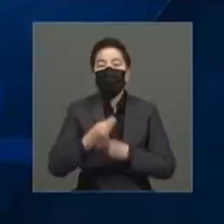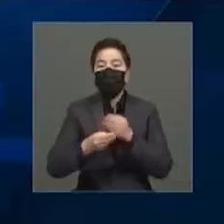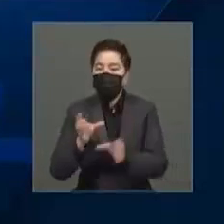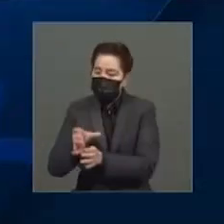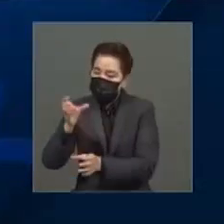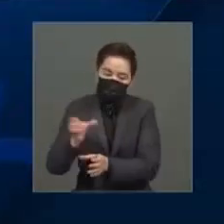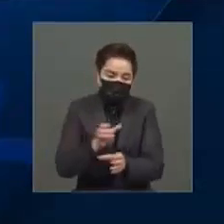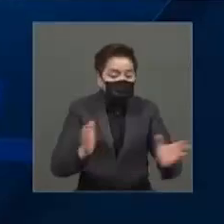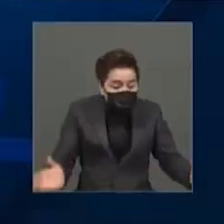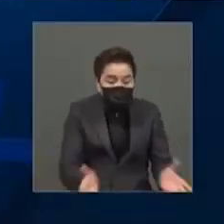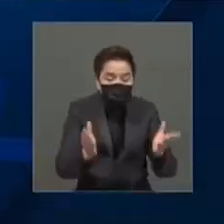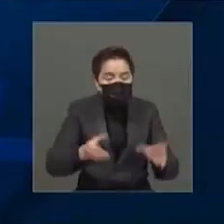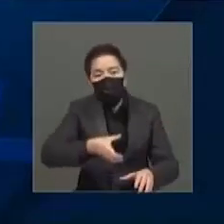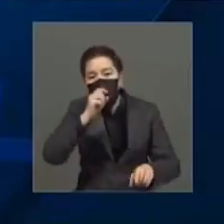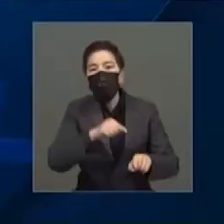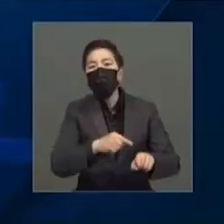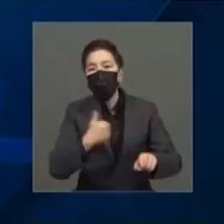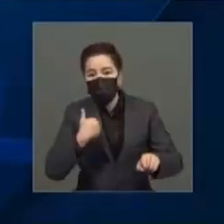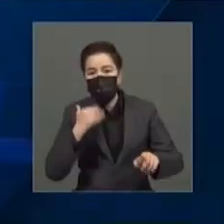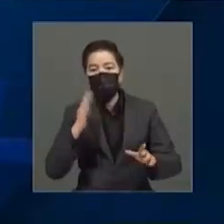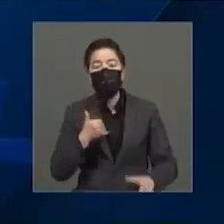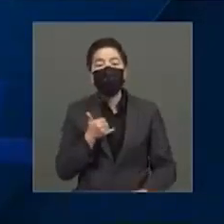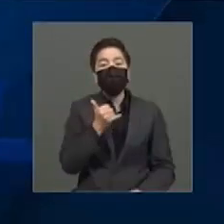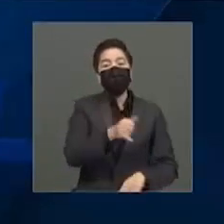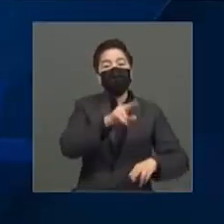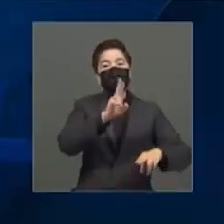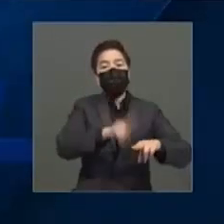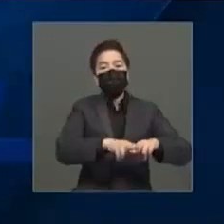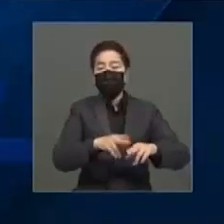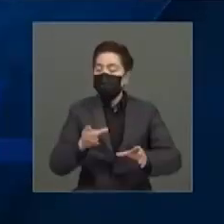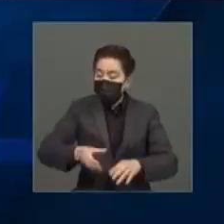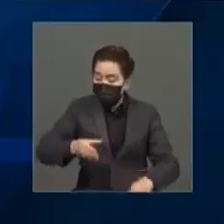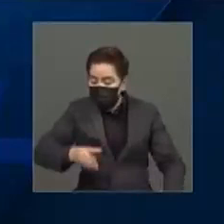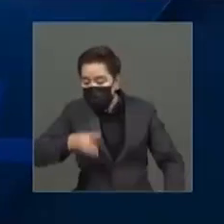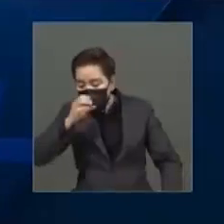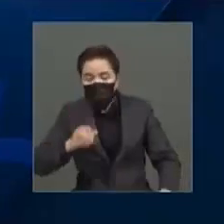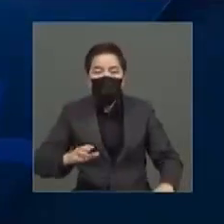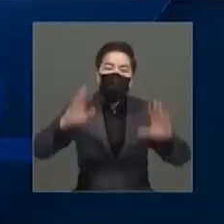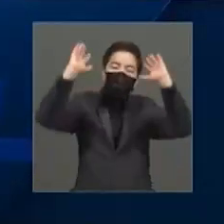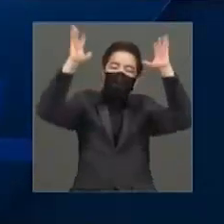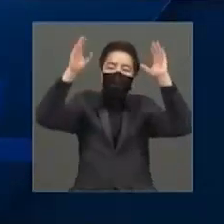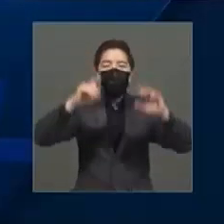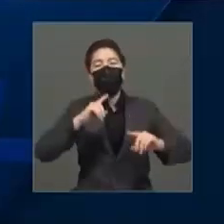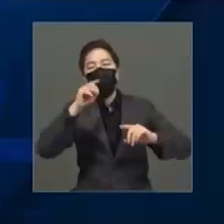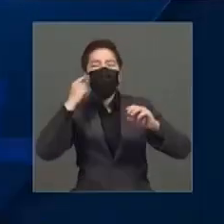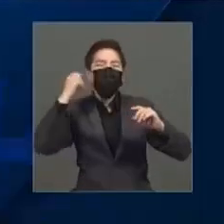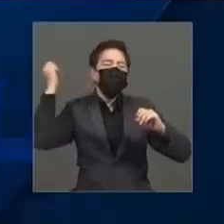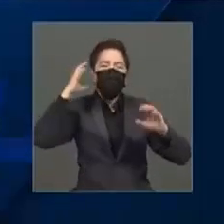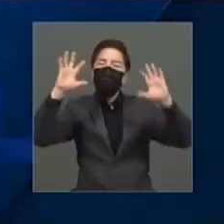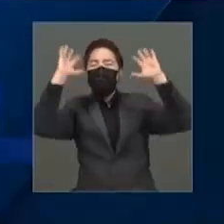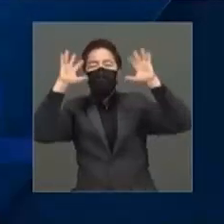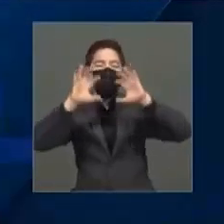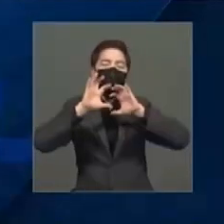โดยที่ผู้ที่ไปใช้บริการเนี่ยก็มีการกินดึงสังสรรค์พูดคุยเสียงดัง